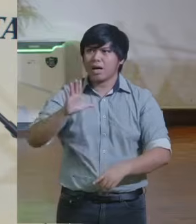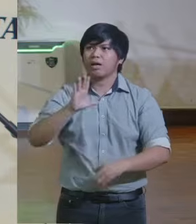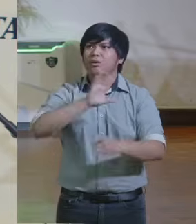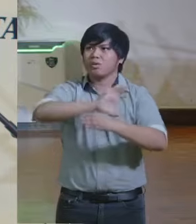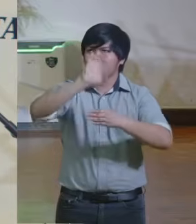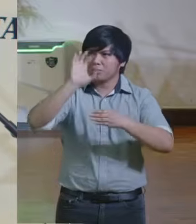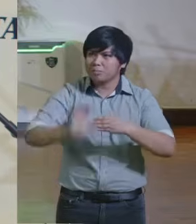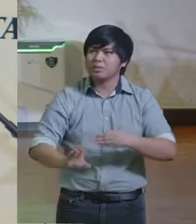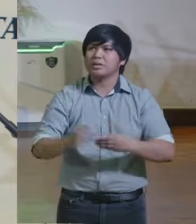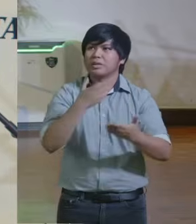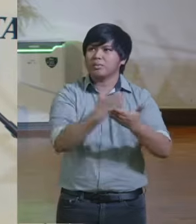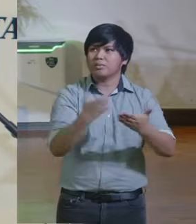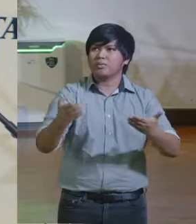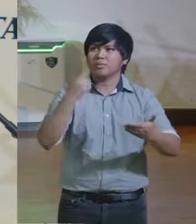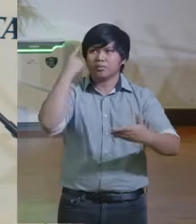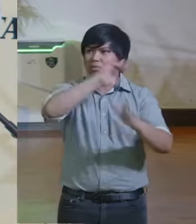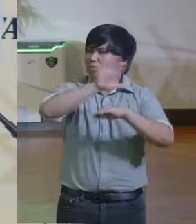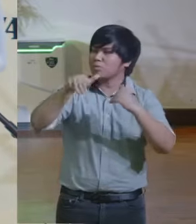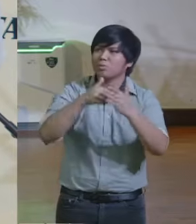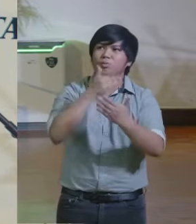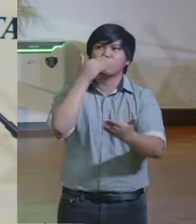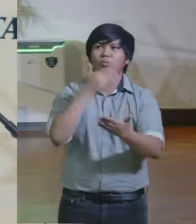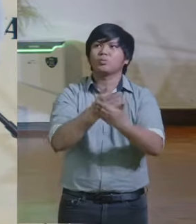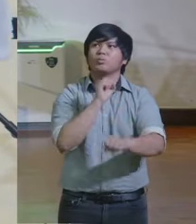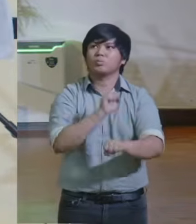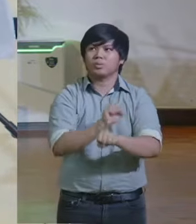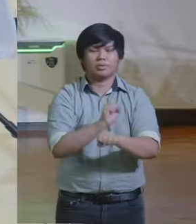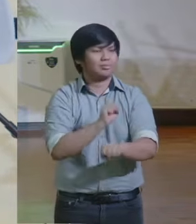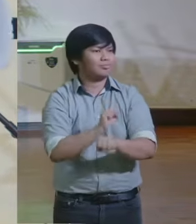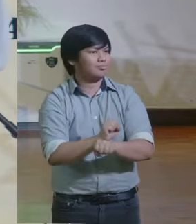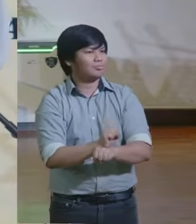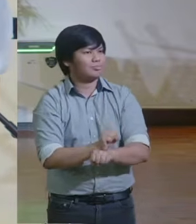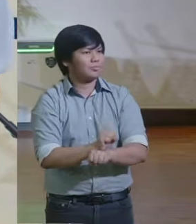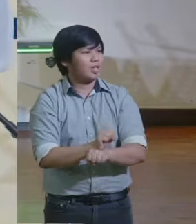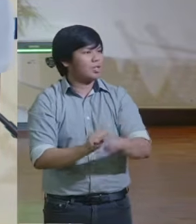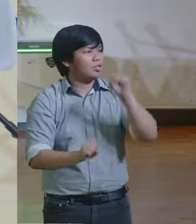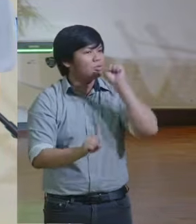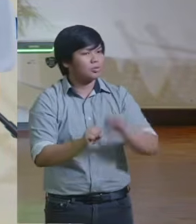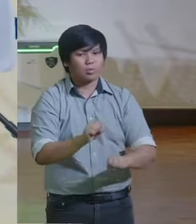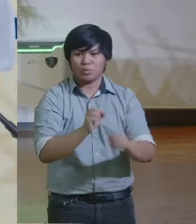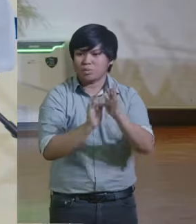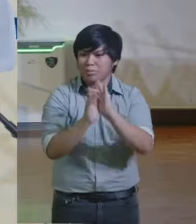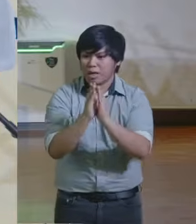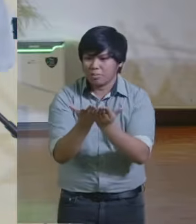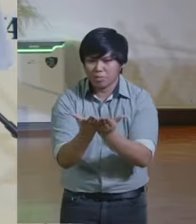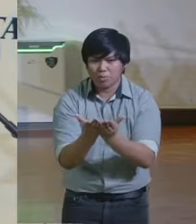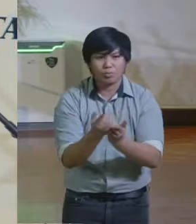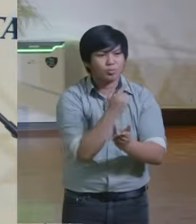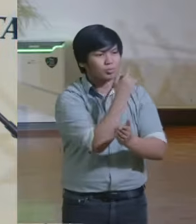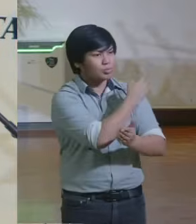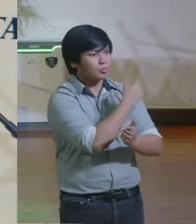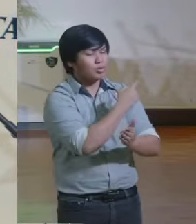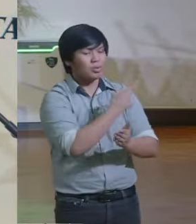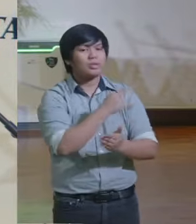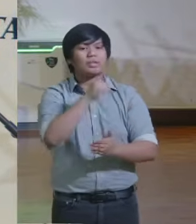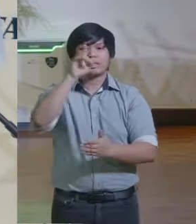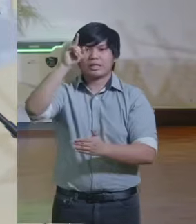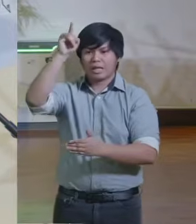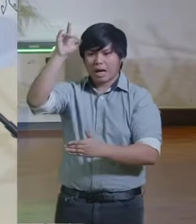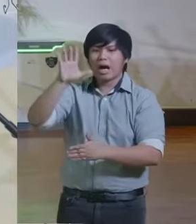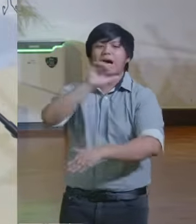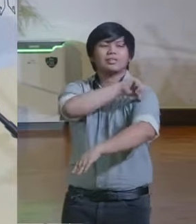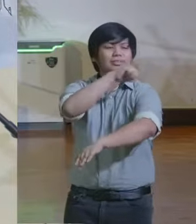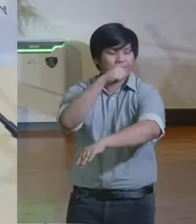perfect, ganap, equipped for every good work. So ang salita na makikita natin dito, ang mensahe niya ay may